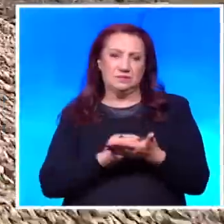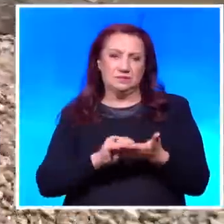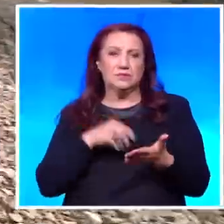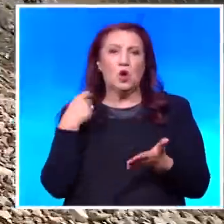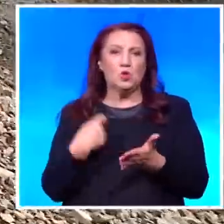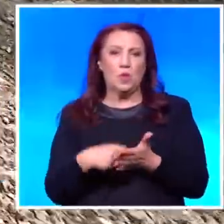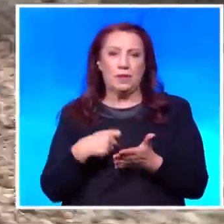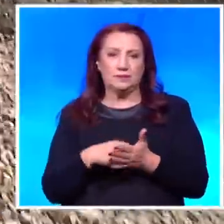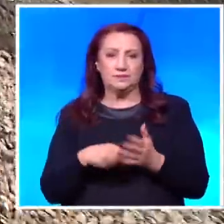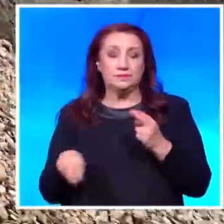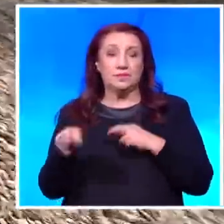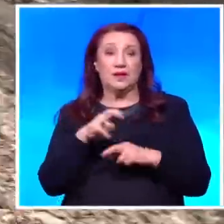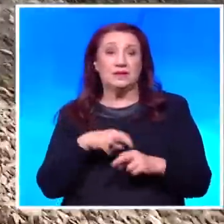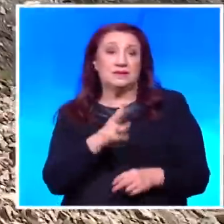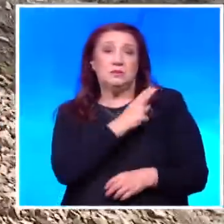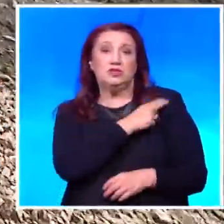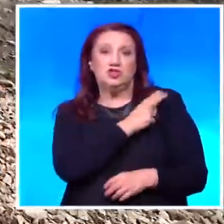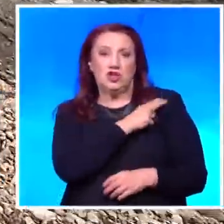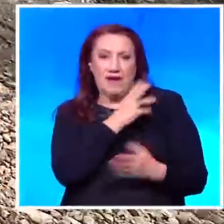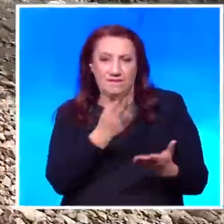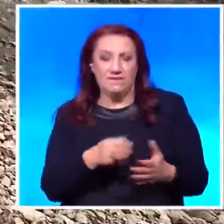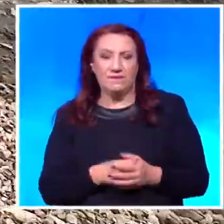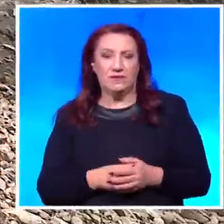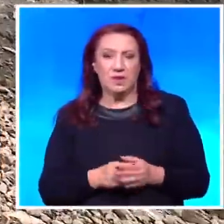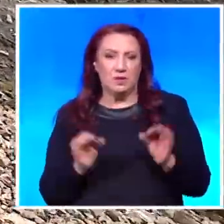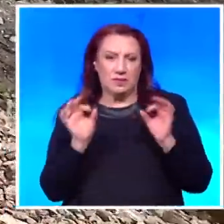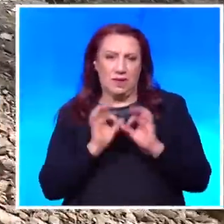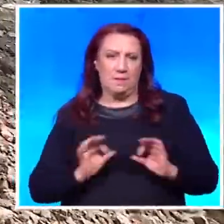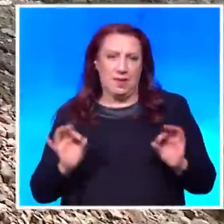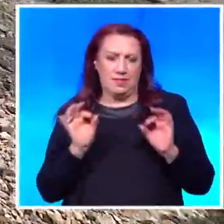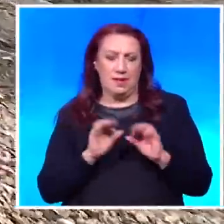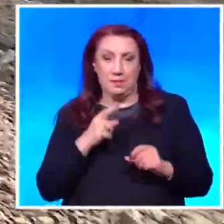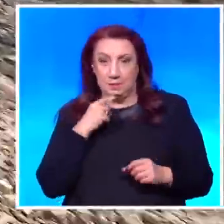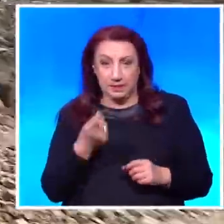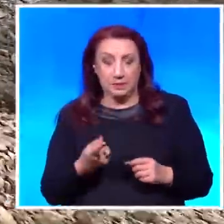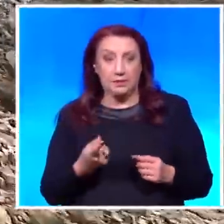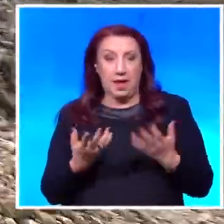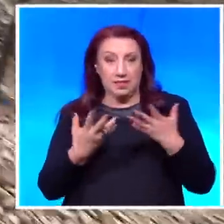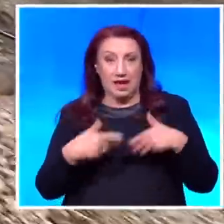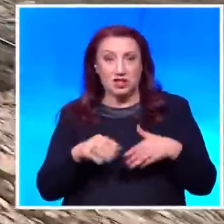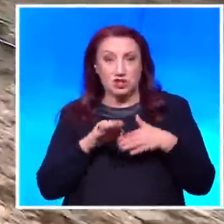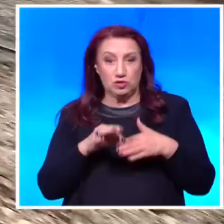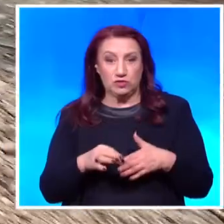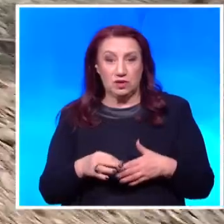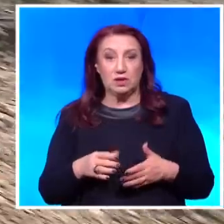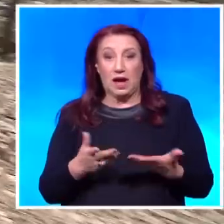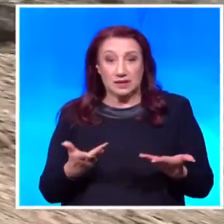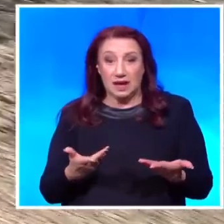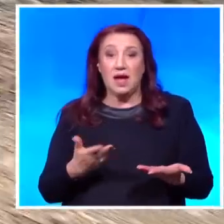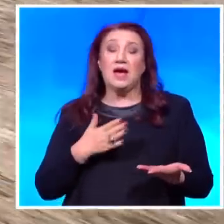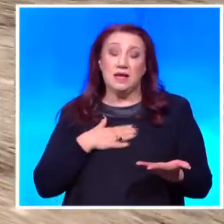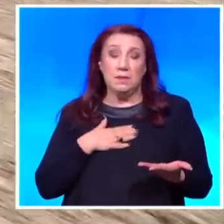Търсим строителя. А техническия ръководител не е ли тук? Няма технически ръководител бе. Е как така няма? А къде